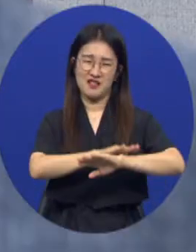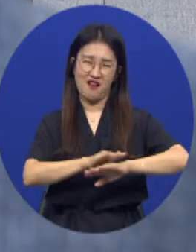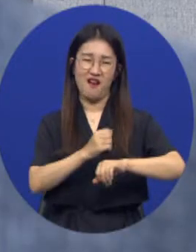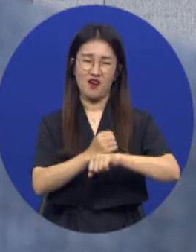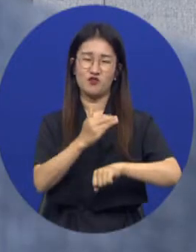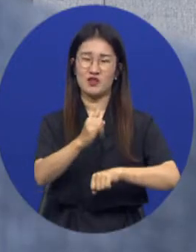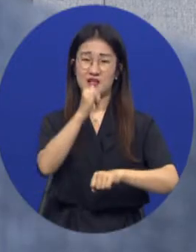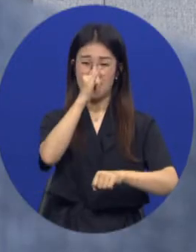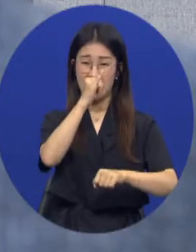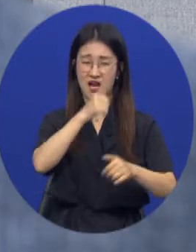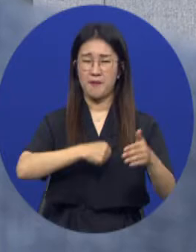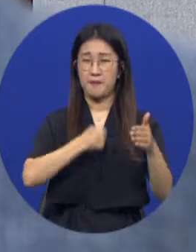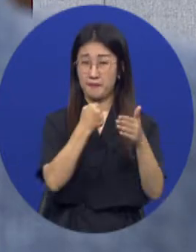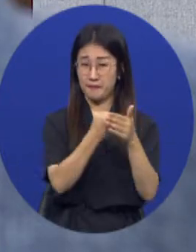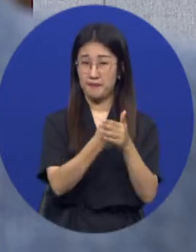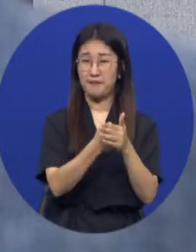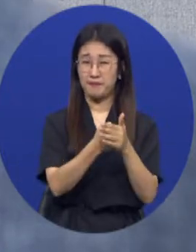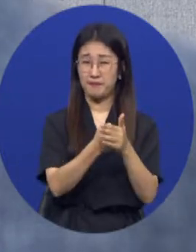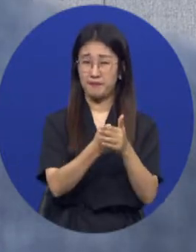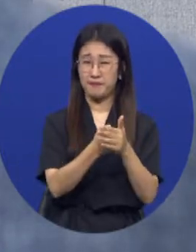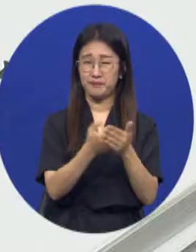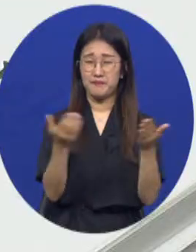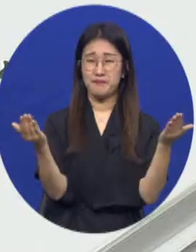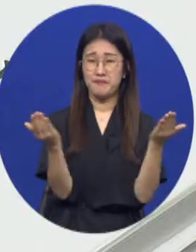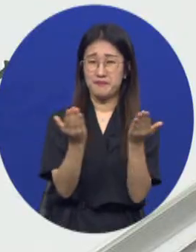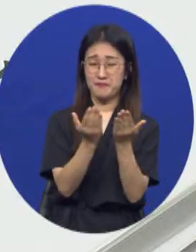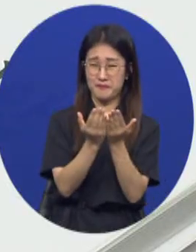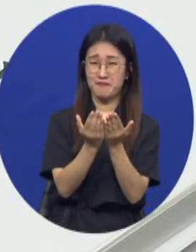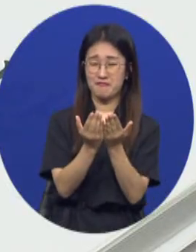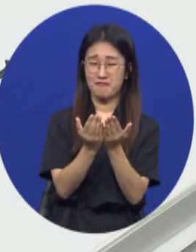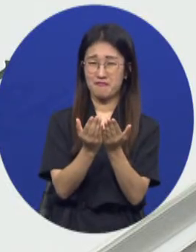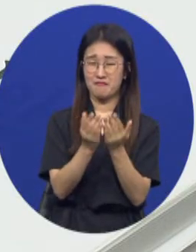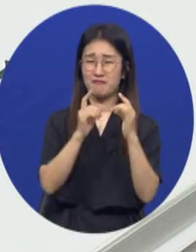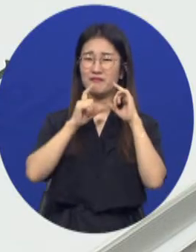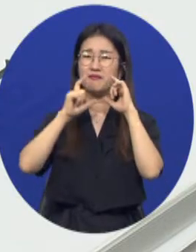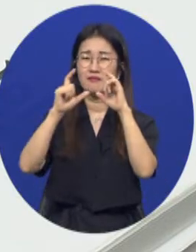수행할 수 있을 것으로 기대된다며 정무부지사로 임명하는 것이